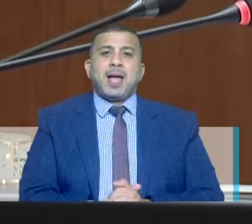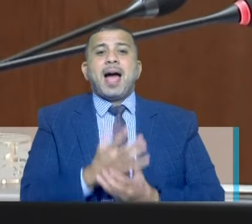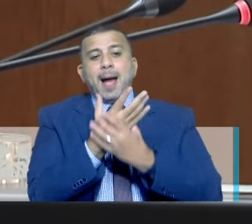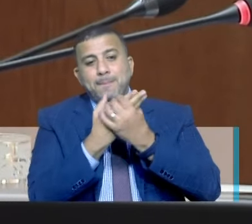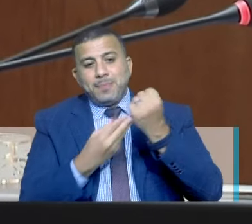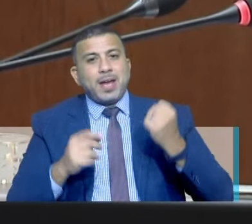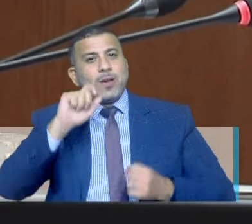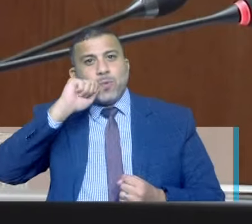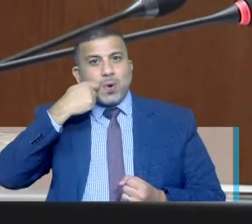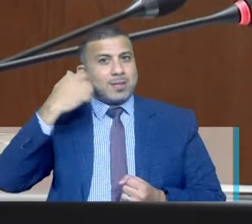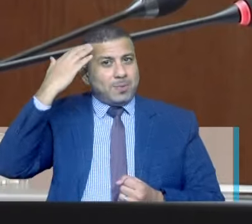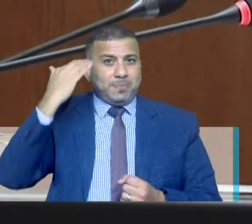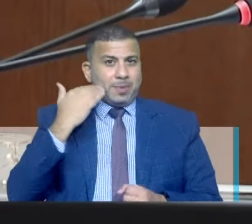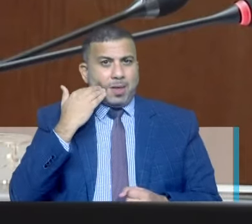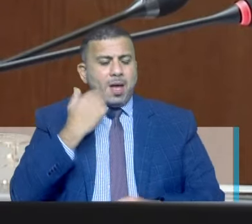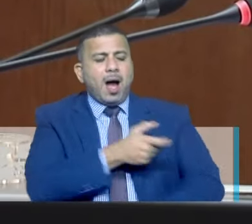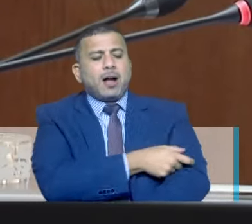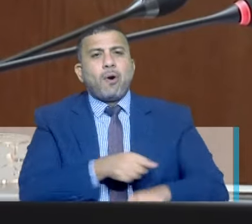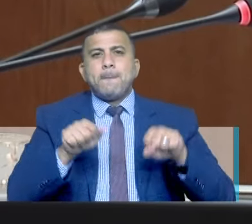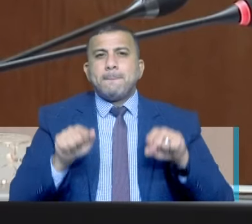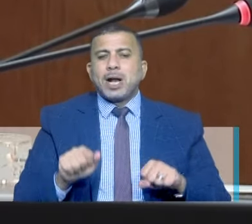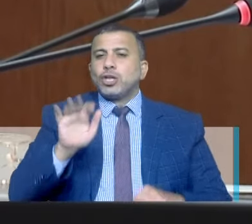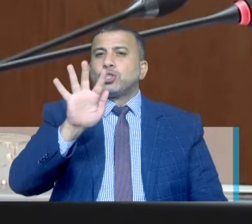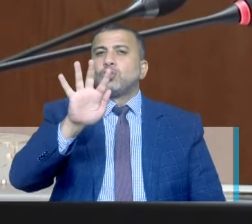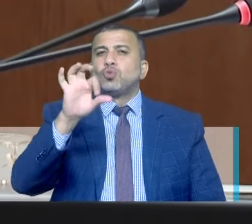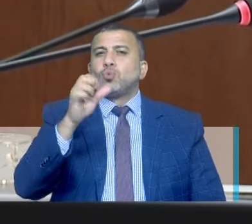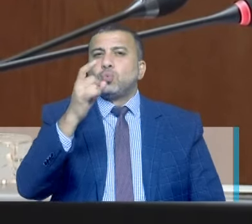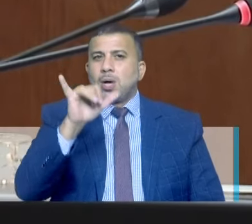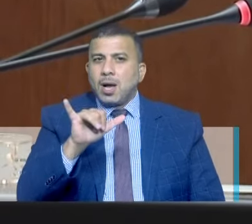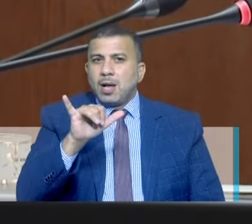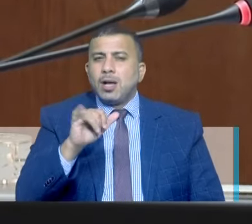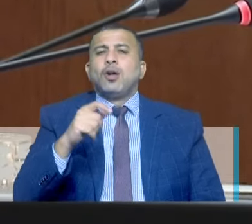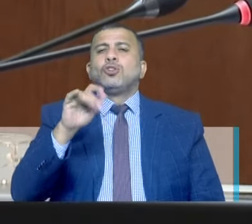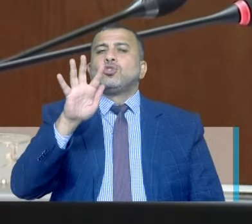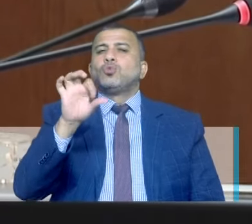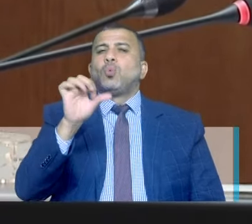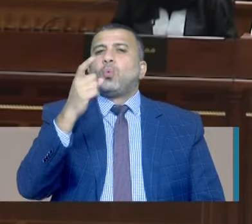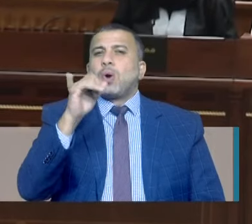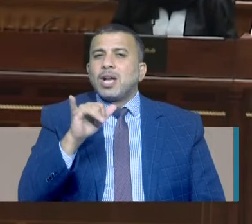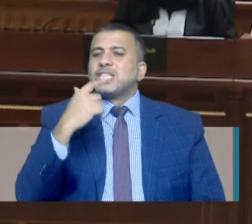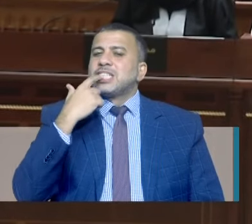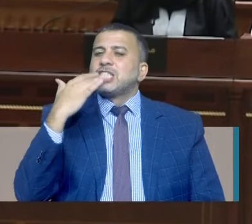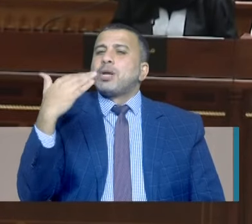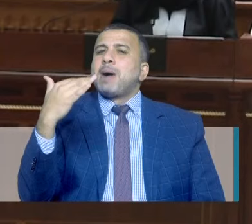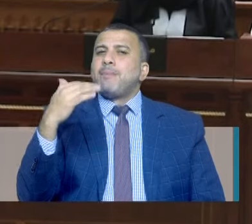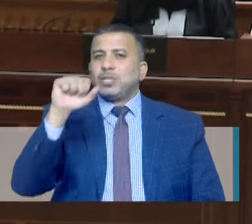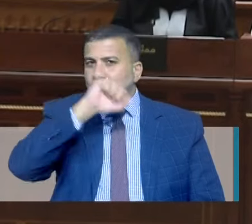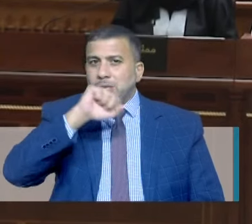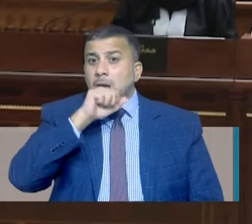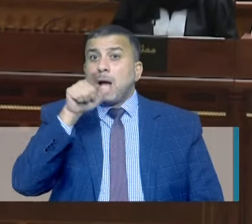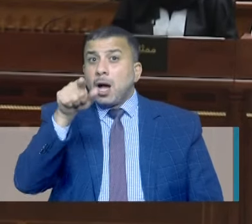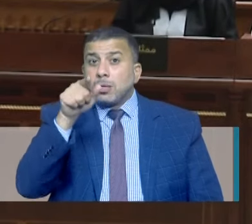أبنائي وبناتي أعضاء مجلسي شورى أطفال الشارقة وشورى شباب الشارقة، أنتم غراس